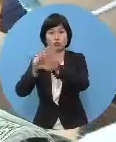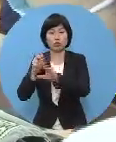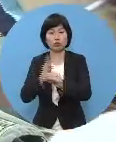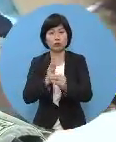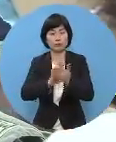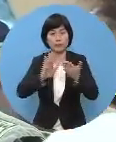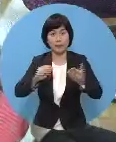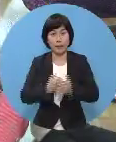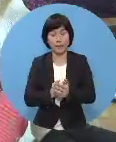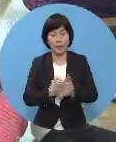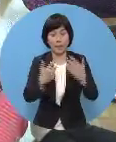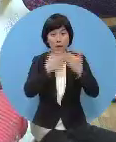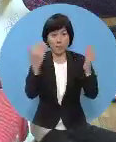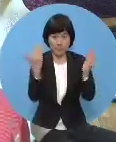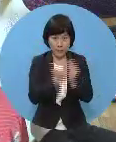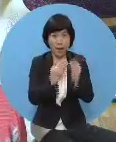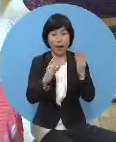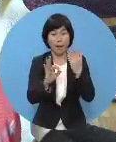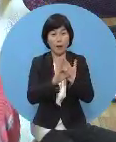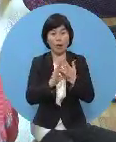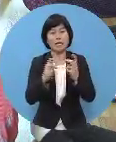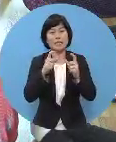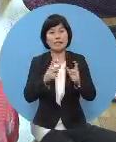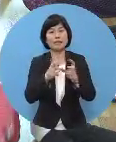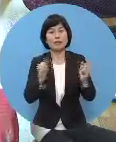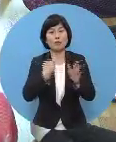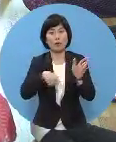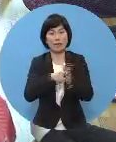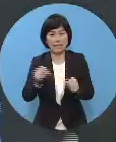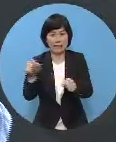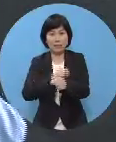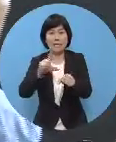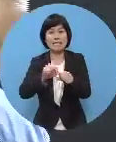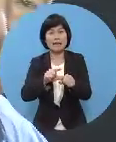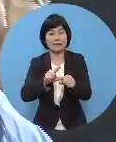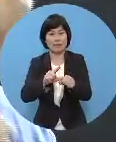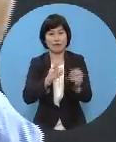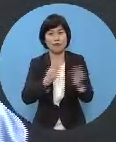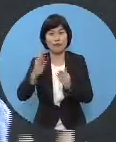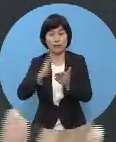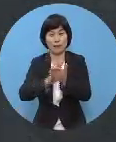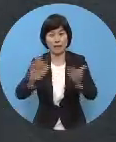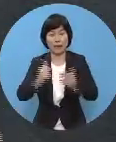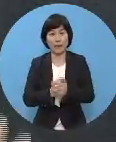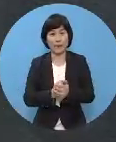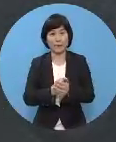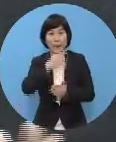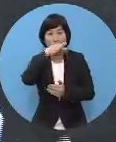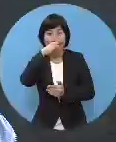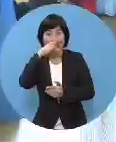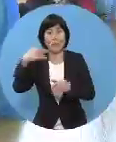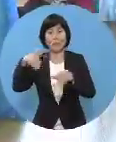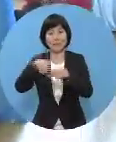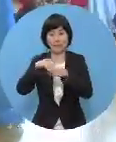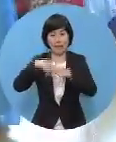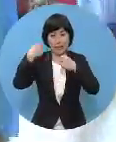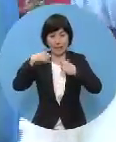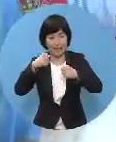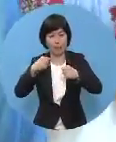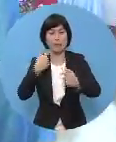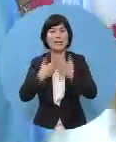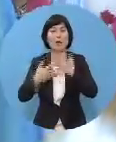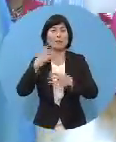순회진료를 실시하고 있습니다. 진료가 끝나면 주민들을 위해 아주 특별한 시간이 마련됩니다. 흥이 절로나는